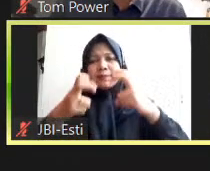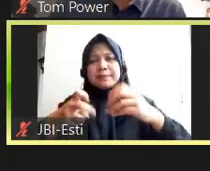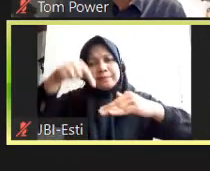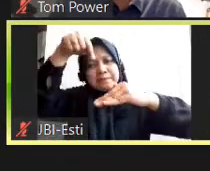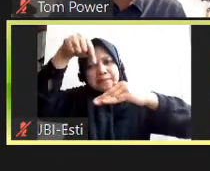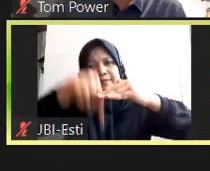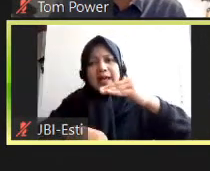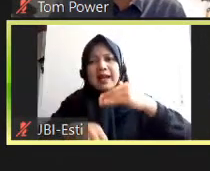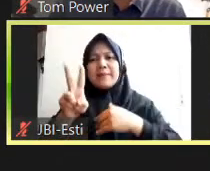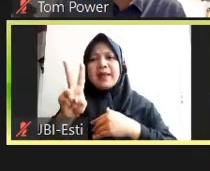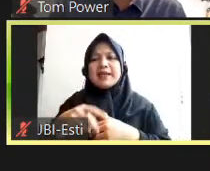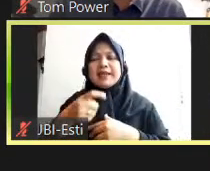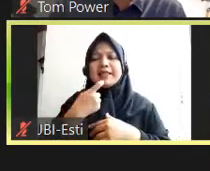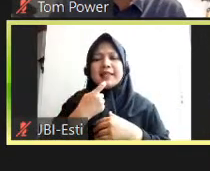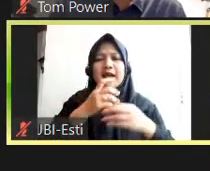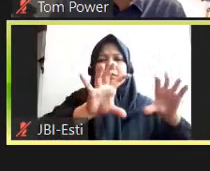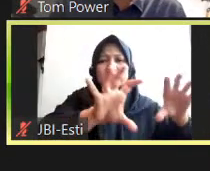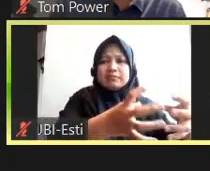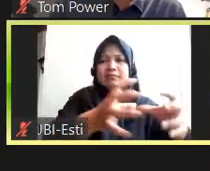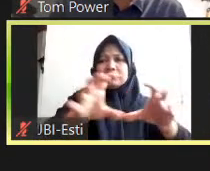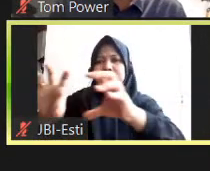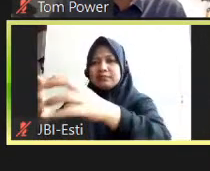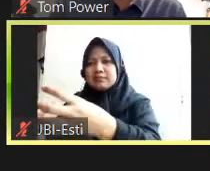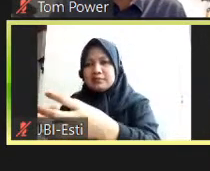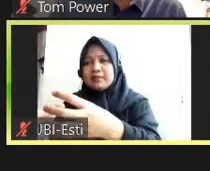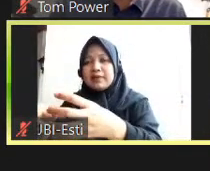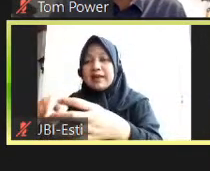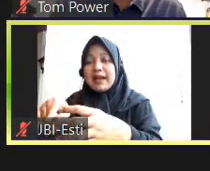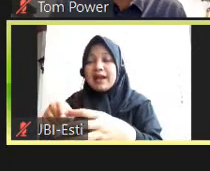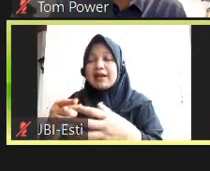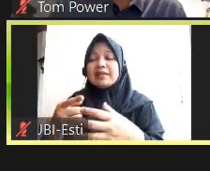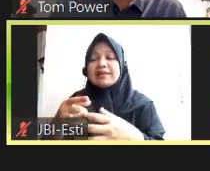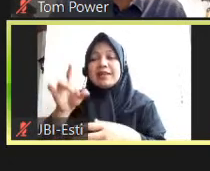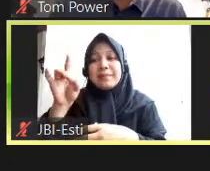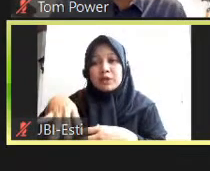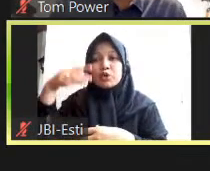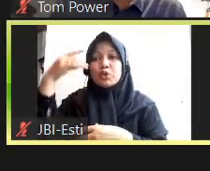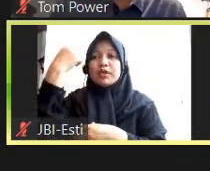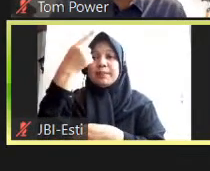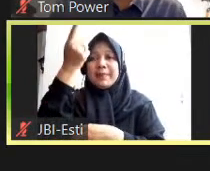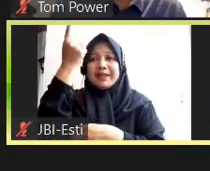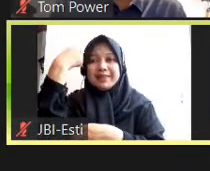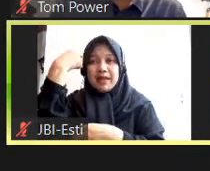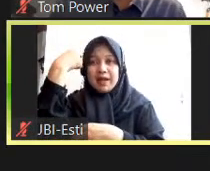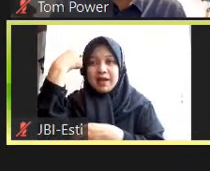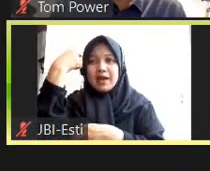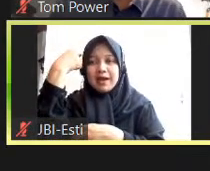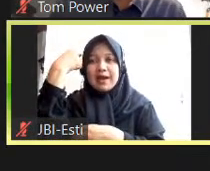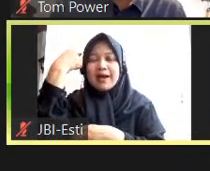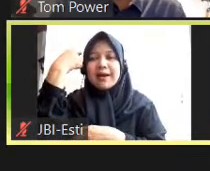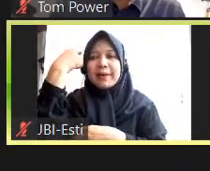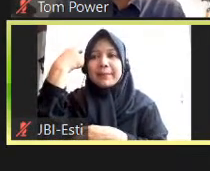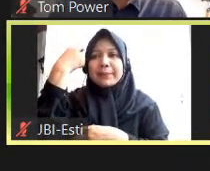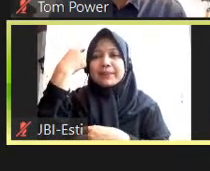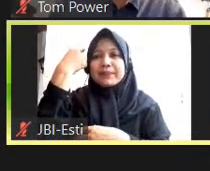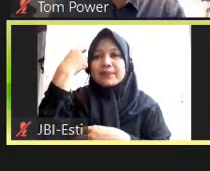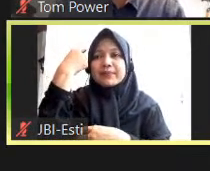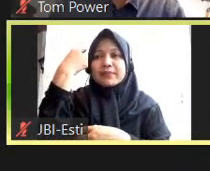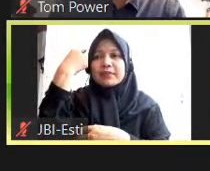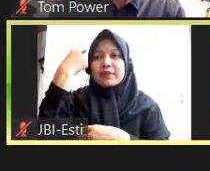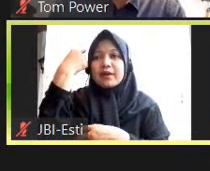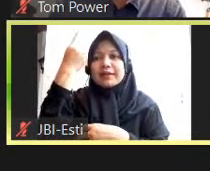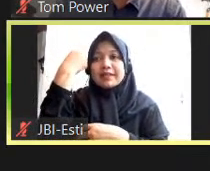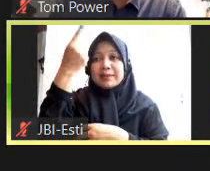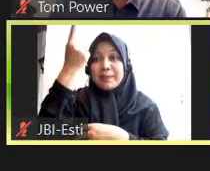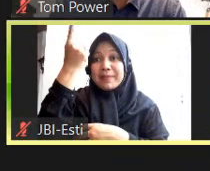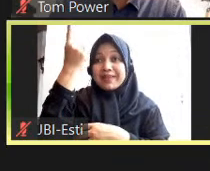satu cakupannya adalah pemerintah. Jadi pemerintah bisa melakukan pemidanan terhadap mereka yang